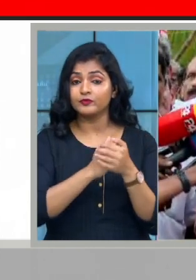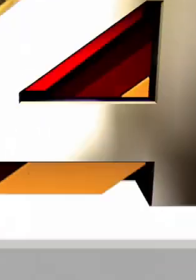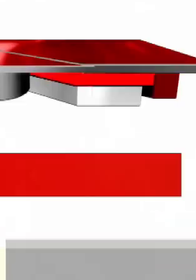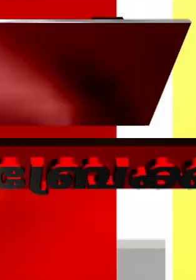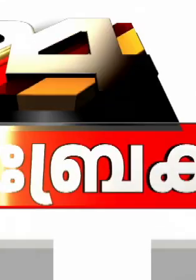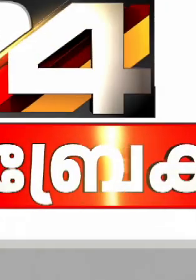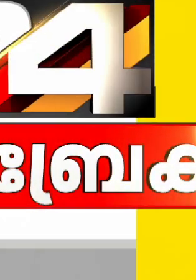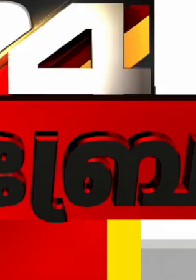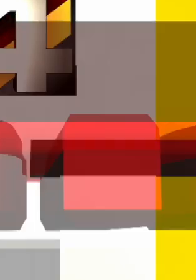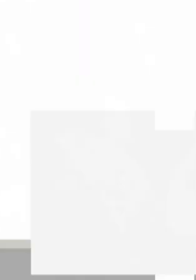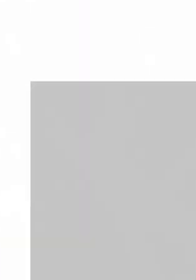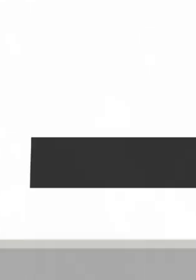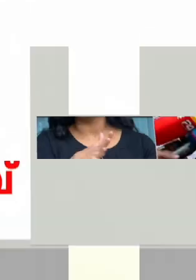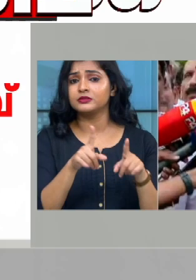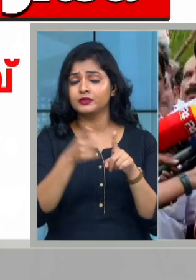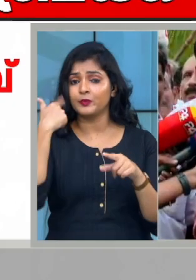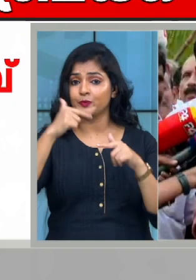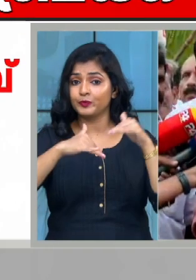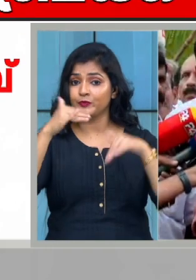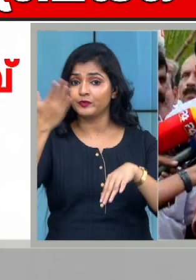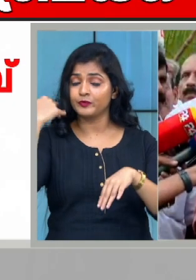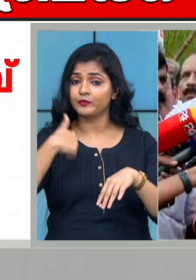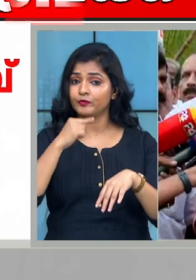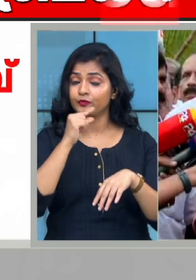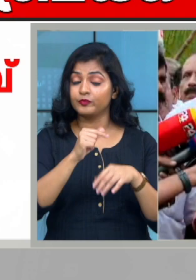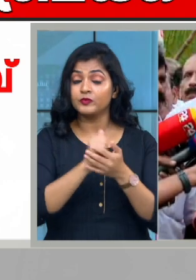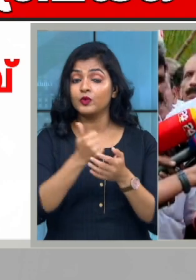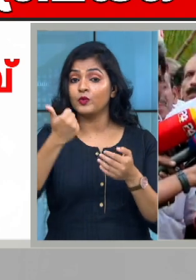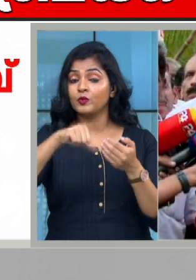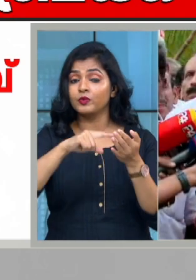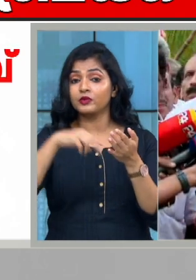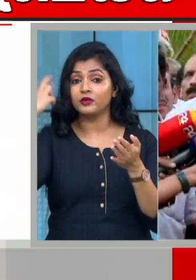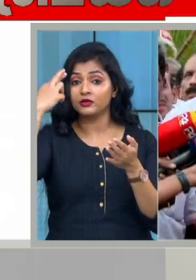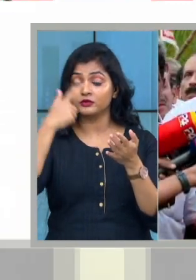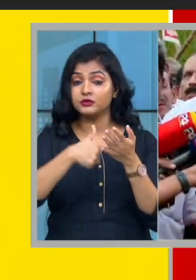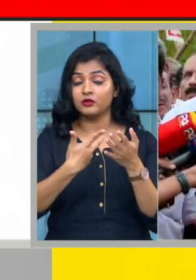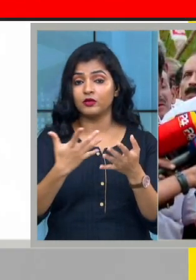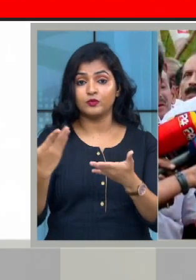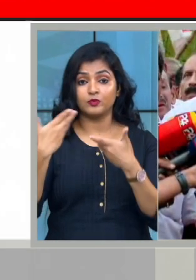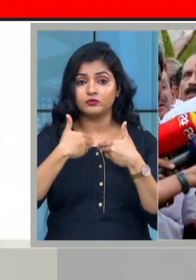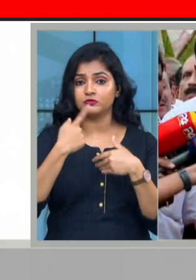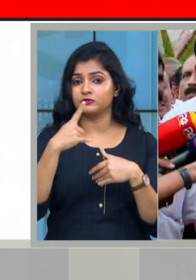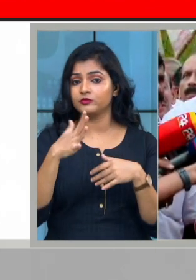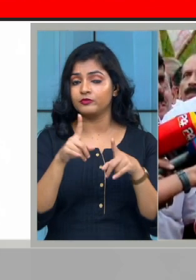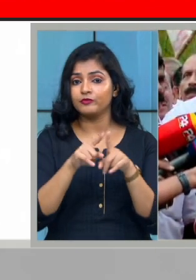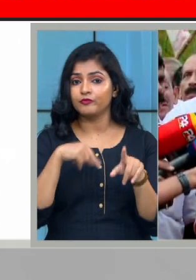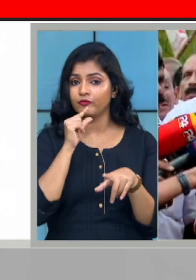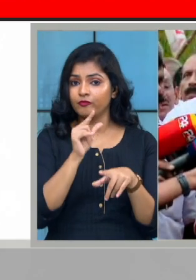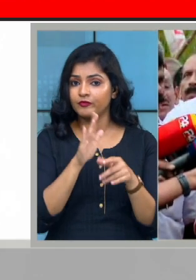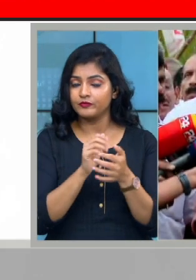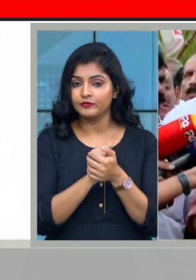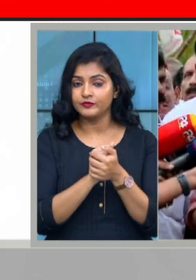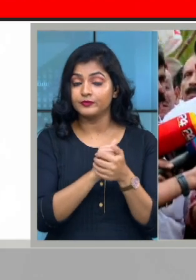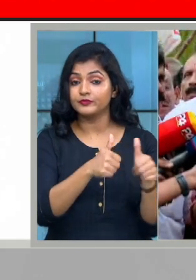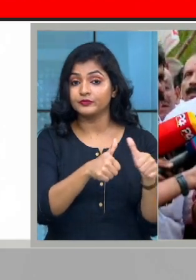നേരത്തെ പറഞ്ഞതാണ്. അത് തെരഞ്ഞെടുപ്പ് സമയത്ത് ഞങ്ങൾ പറഞ്ഞു ഈ തോറ്റതിന്റെ ഈ പ്രശ്നം ഇനി ഞങ്ങളുടെ തലയിൽ വെക്കണ്ട എന്നാണ് അവർ. അതായത് ഒരു കാര്യം, നിങ്ങൾ